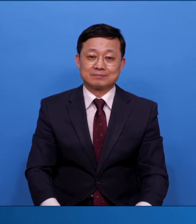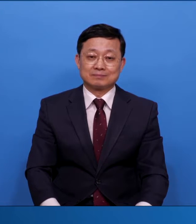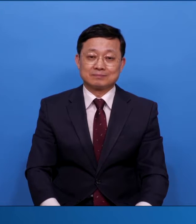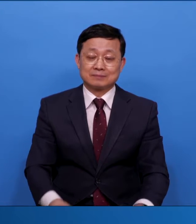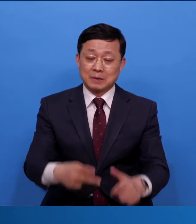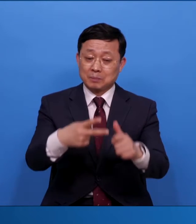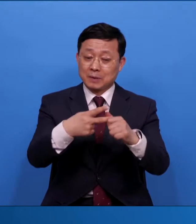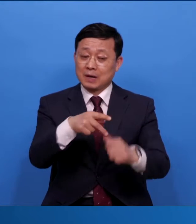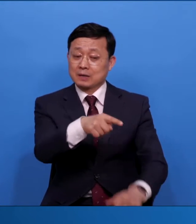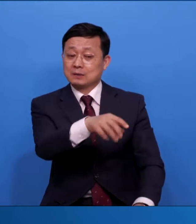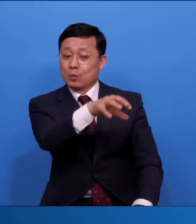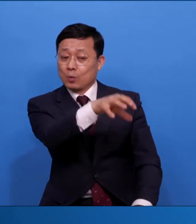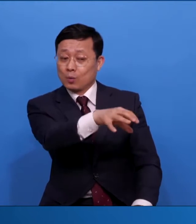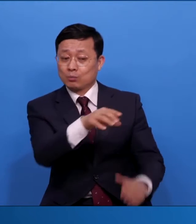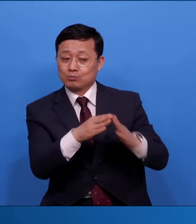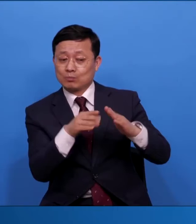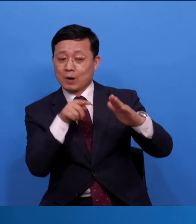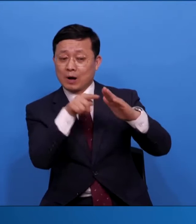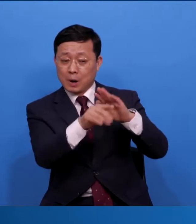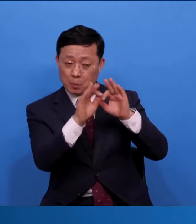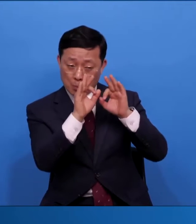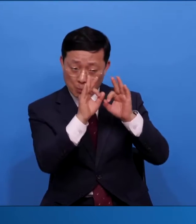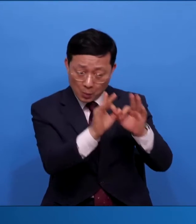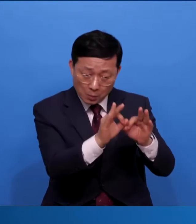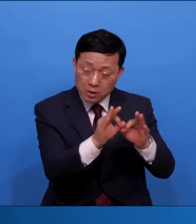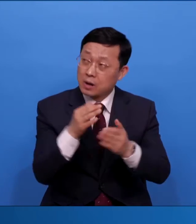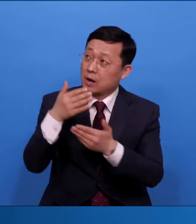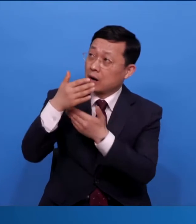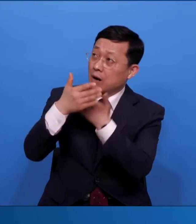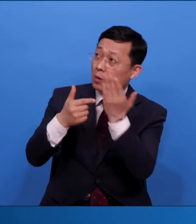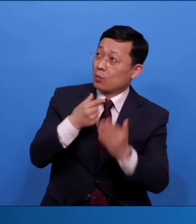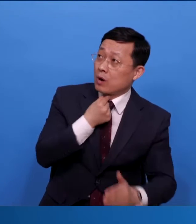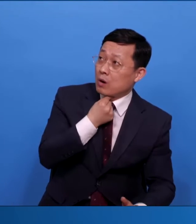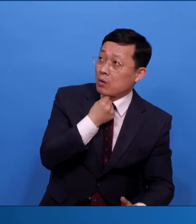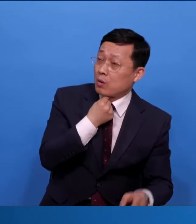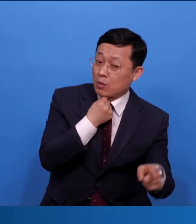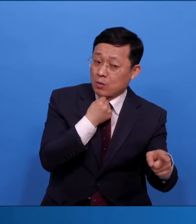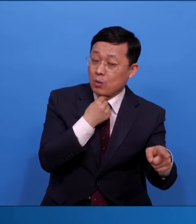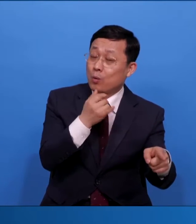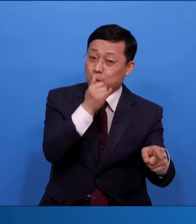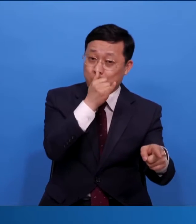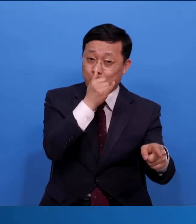반드시 그 현장 가면요, 하나님이 원하시는 거 있습니다.